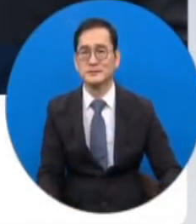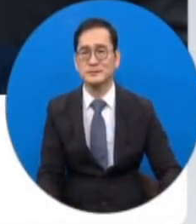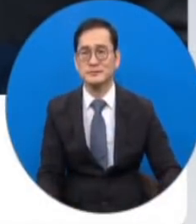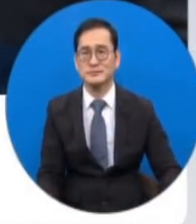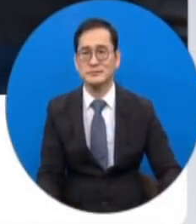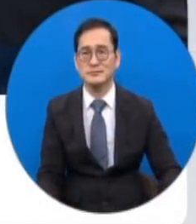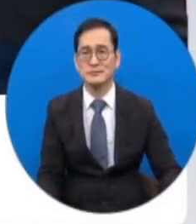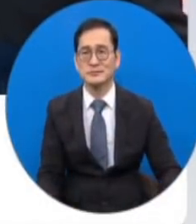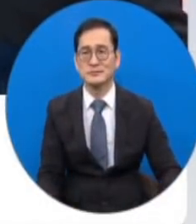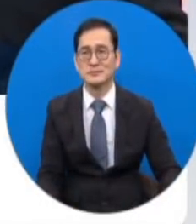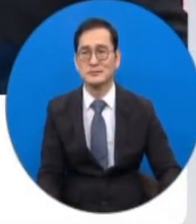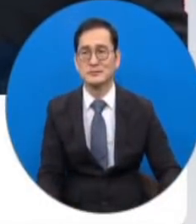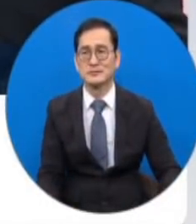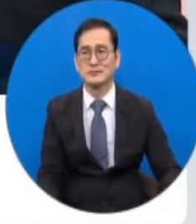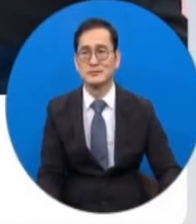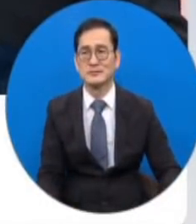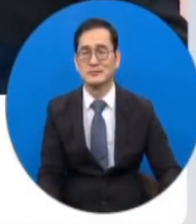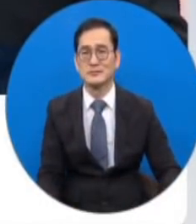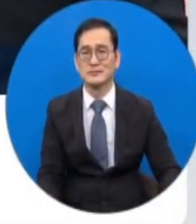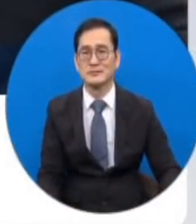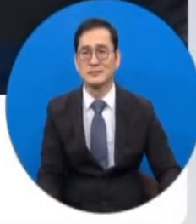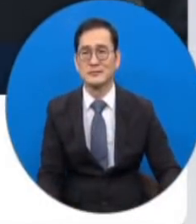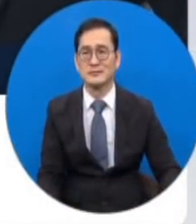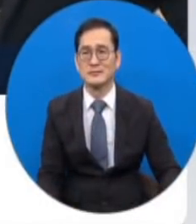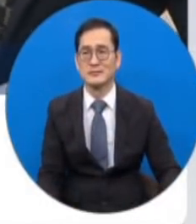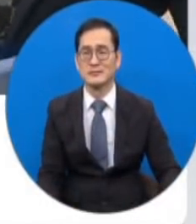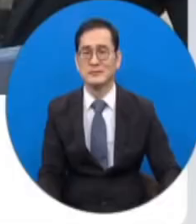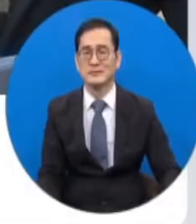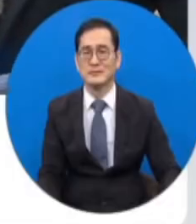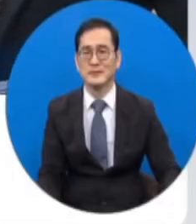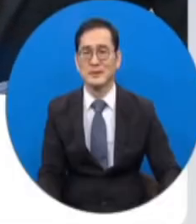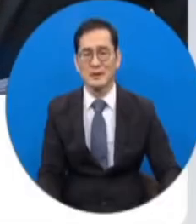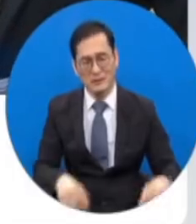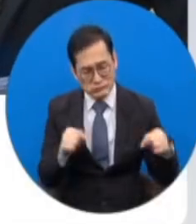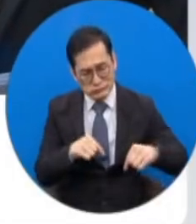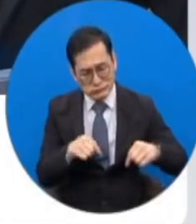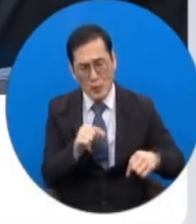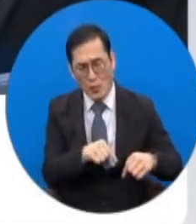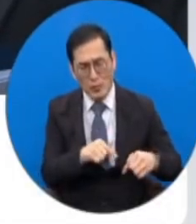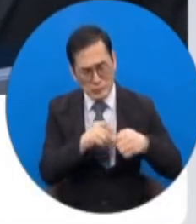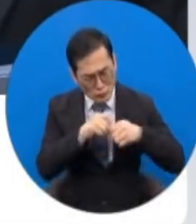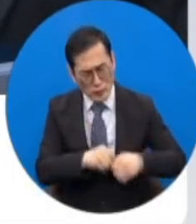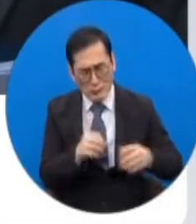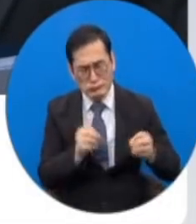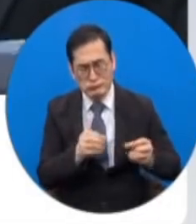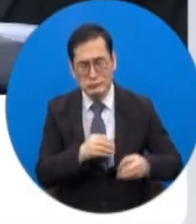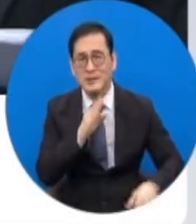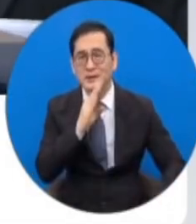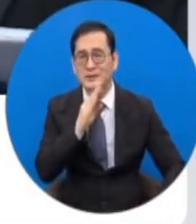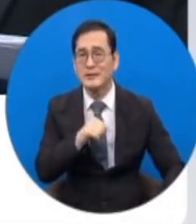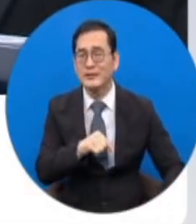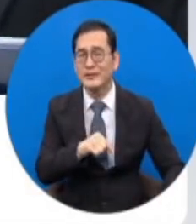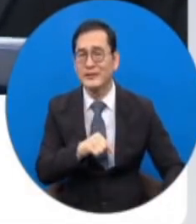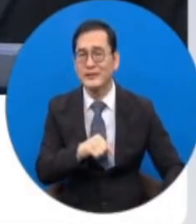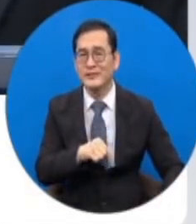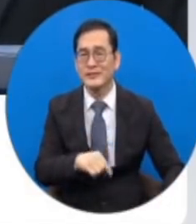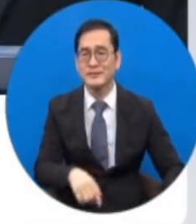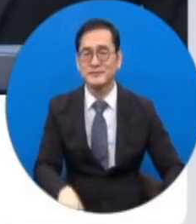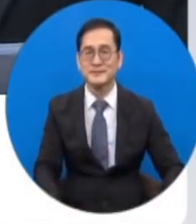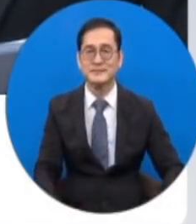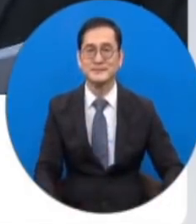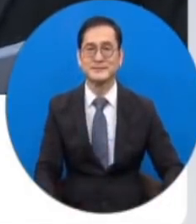그러나 앉아서 커피 마시면서 참 하시면서 무슨 얘기 했다는 거예요 그래 아까 황소 에서 자 어 인터뷰한 내용이 있듯이